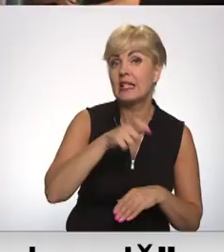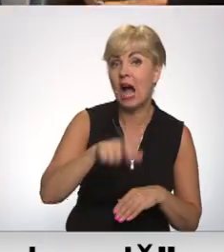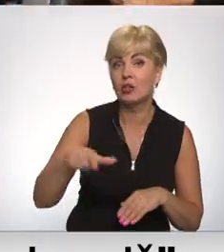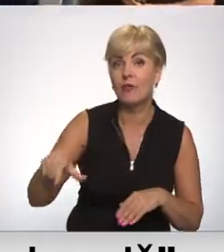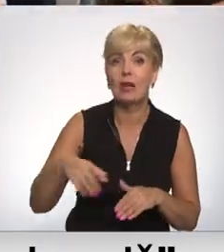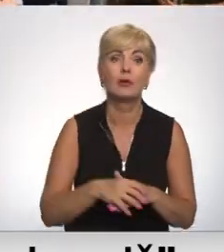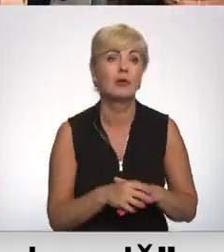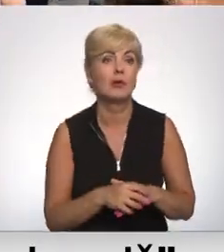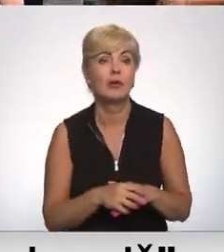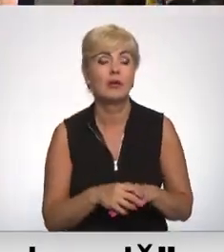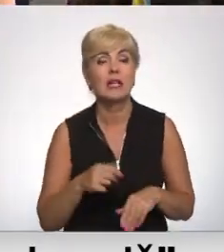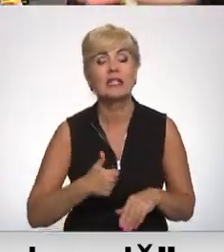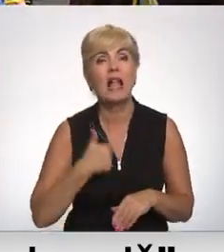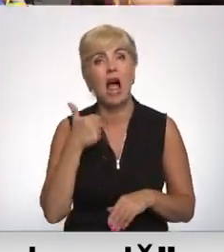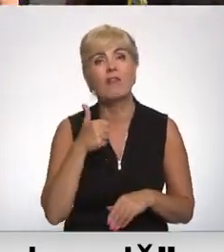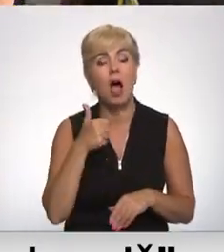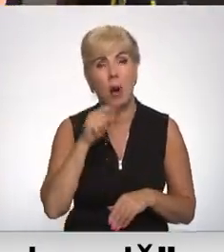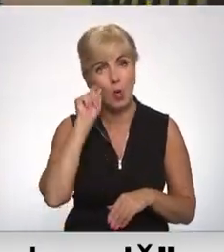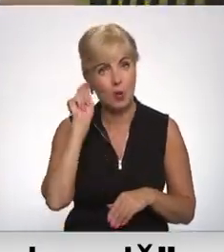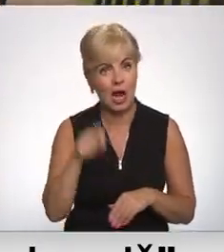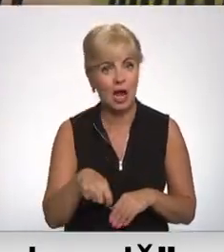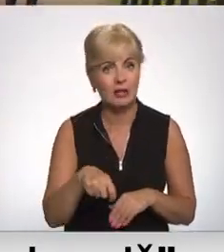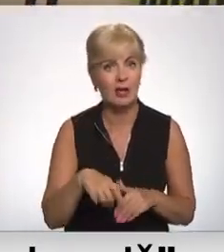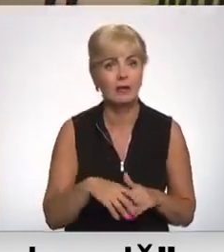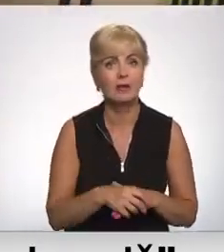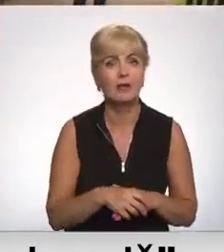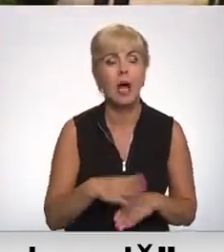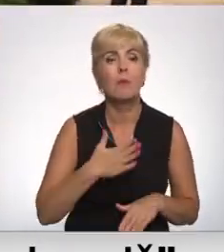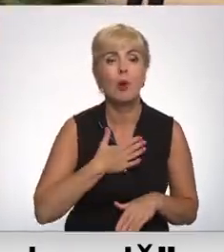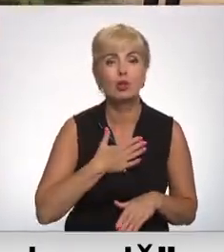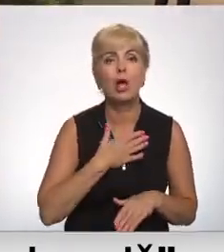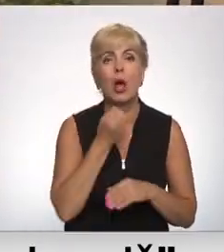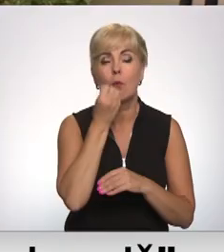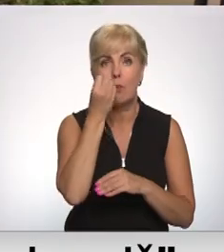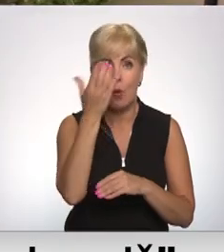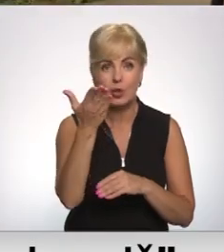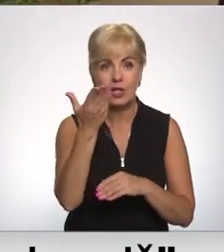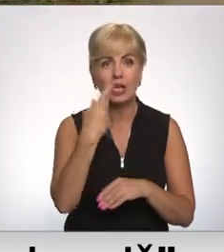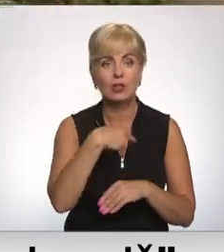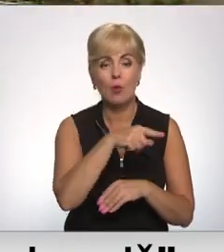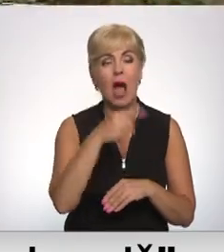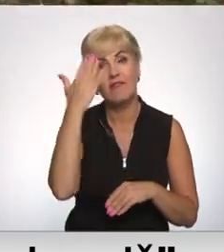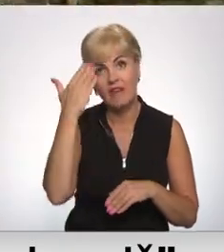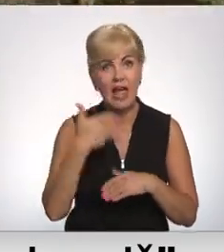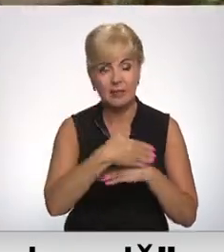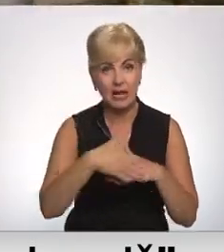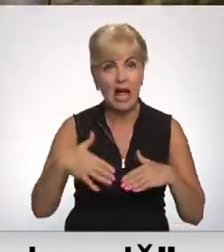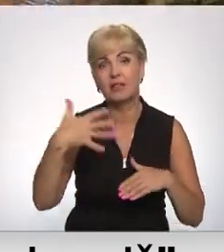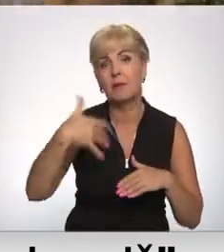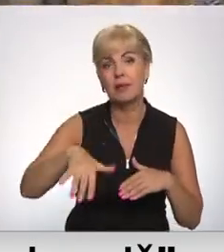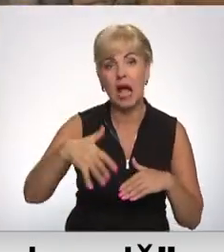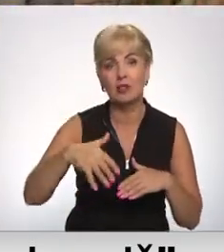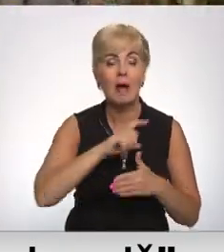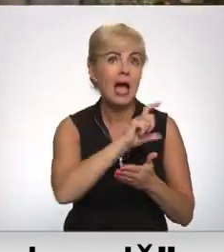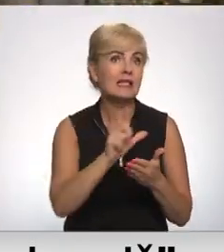Slava Ukraiņai! Slava! Un tā mūsu puķes! No Ventspils 50! Un